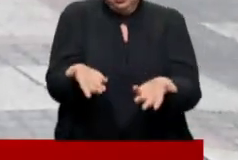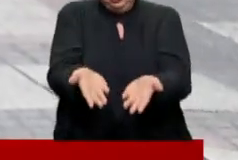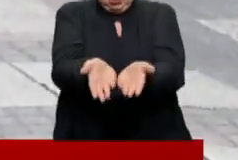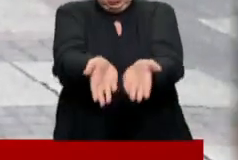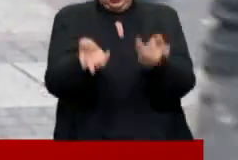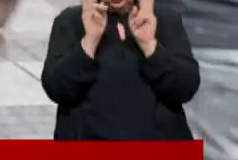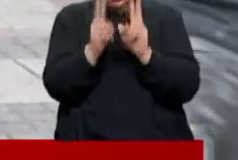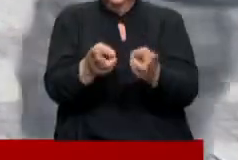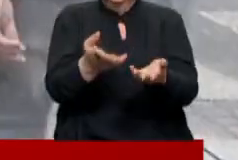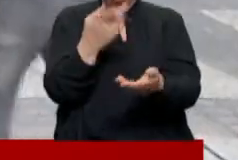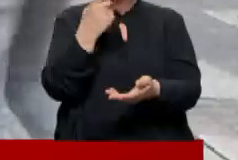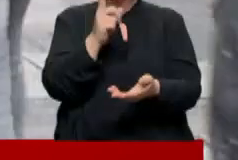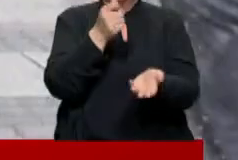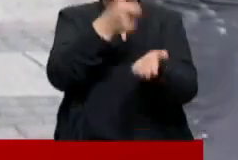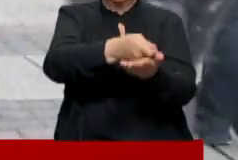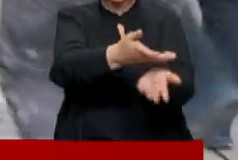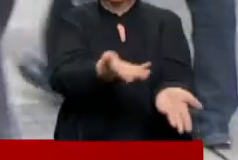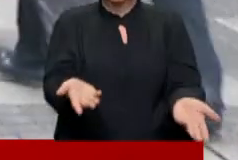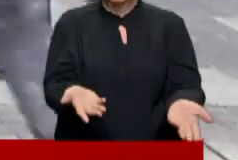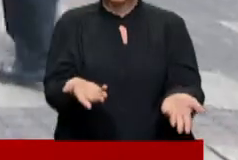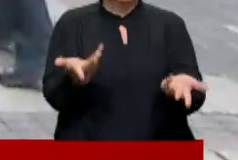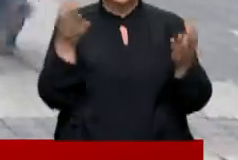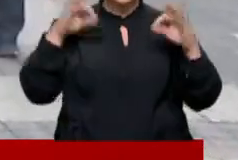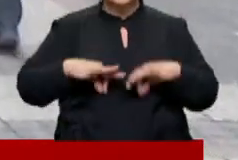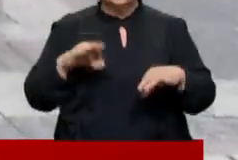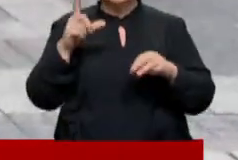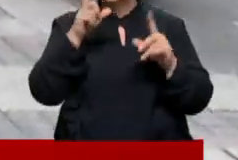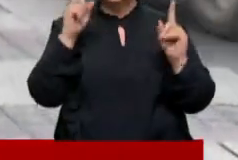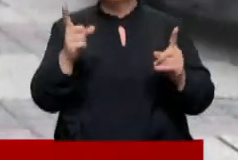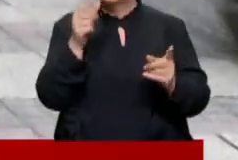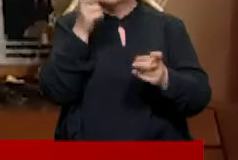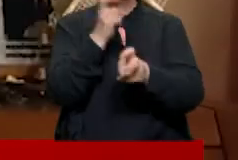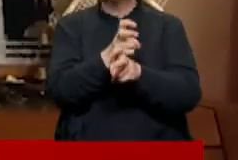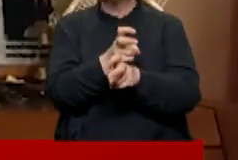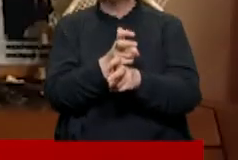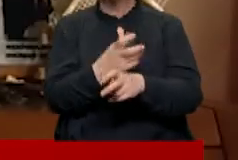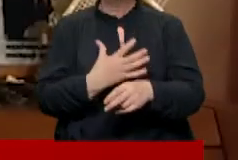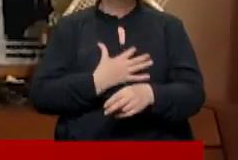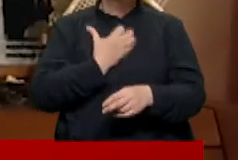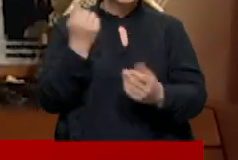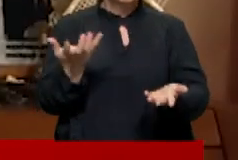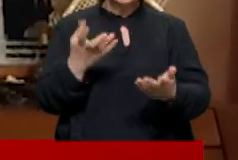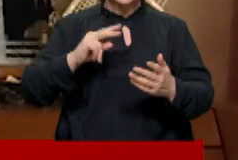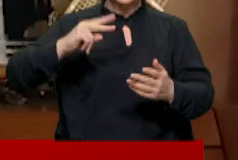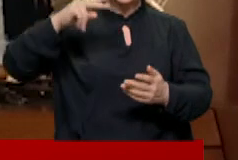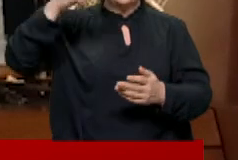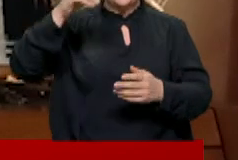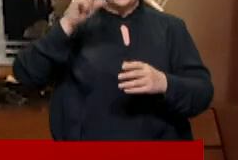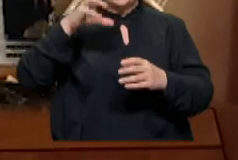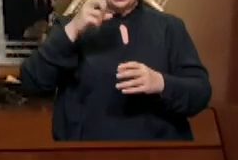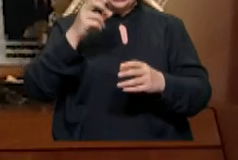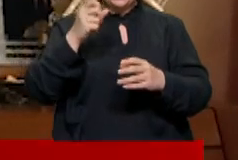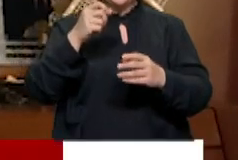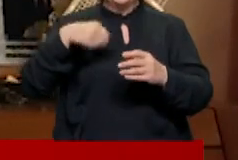burada gördünüz. 1.000 lira para yatırdım. Ne kaldı ay sonuna? Hiçbir şey kalmadı. Maalesef işte kademeli